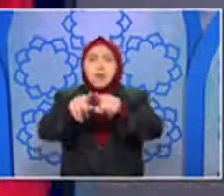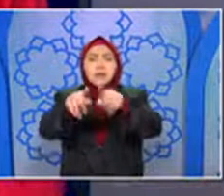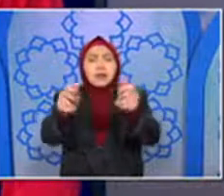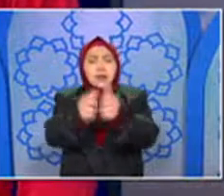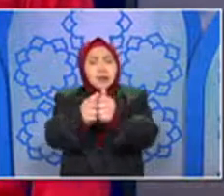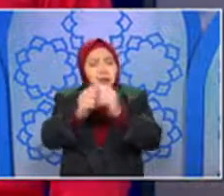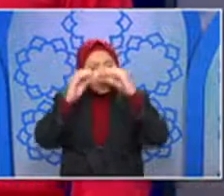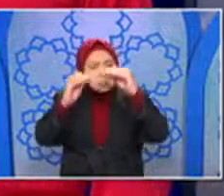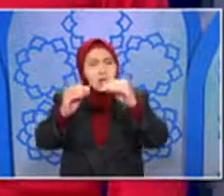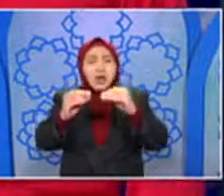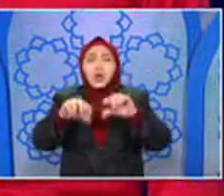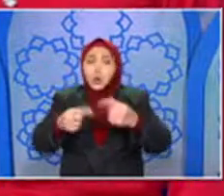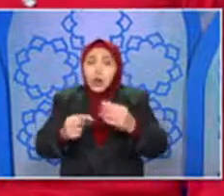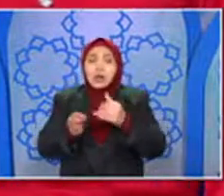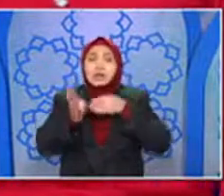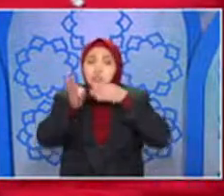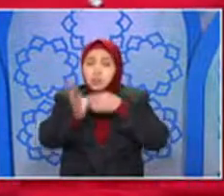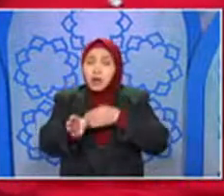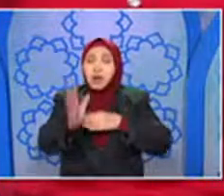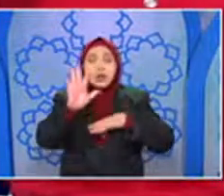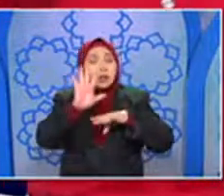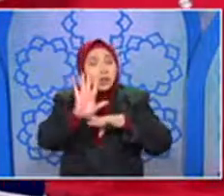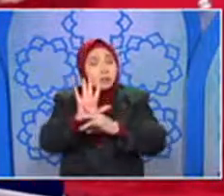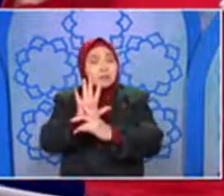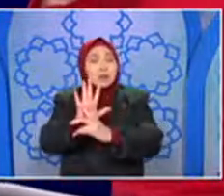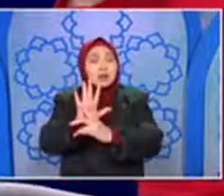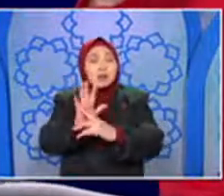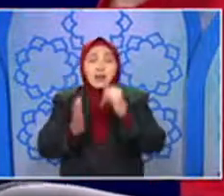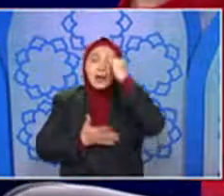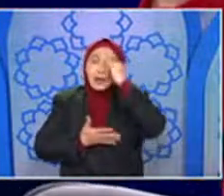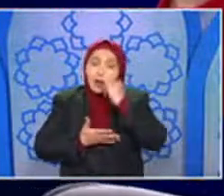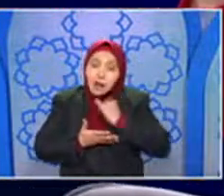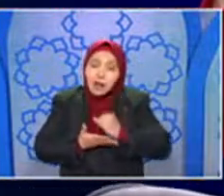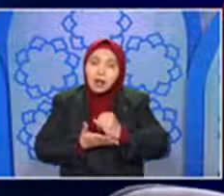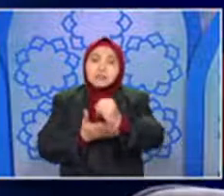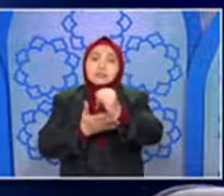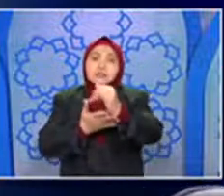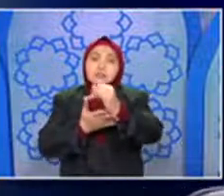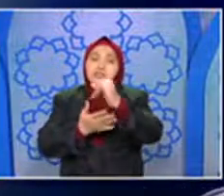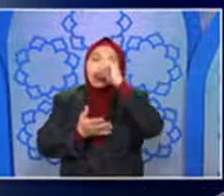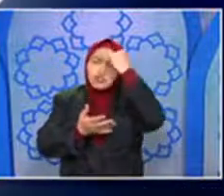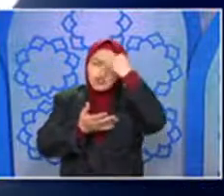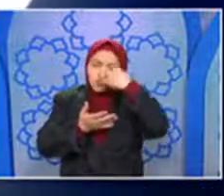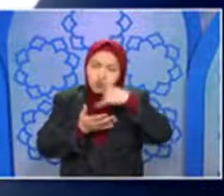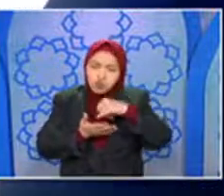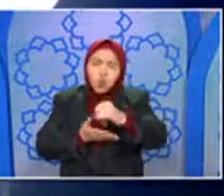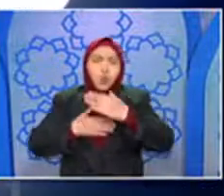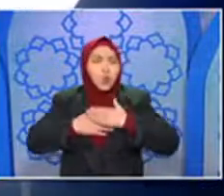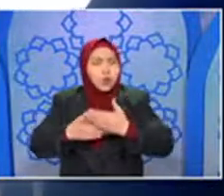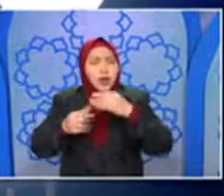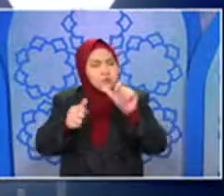Al-Quran dan Sunnah. Dan kelima, keikhlasan dan kejujuran dalam setiap